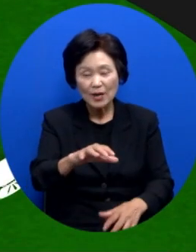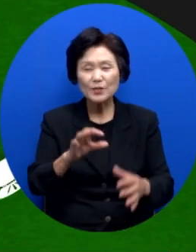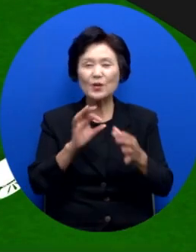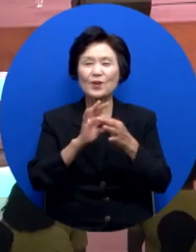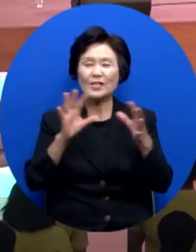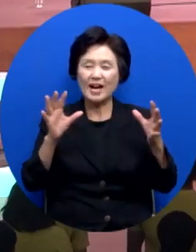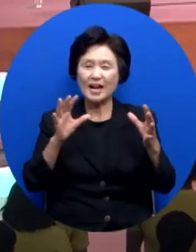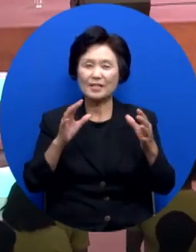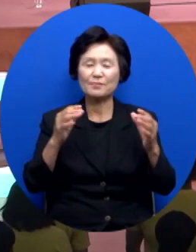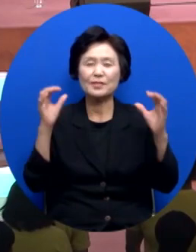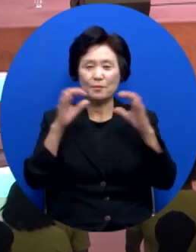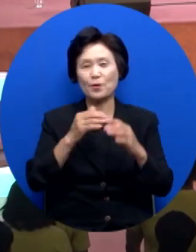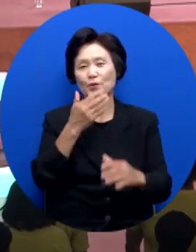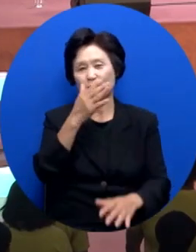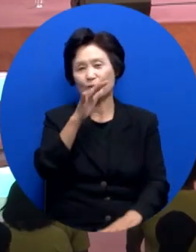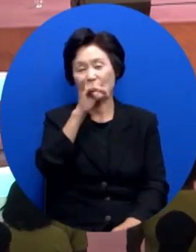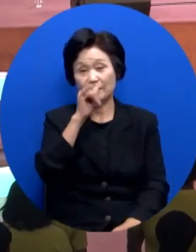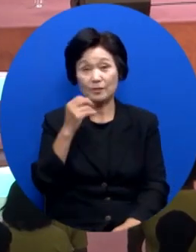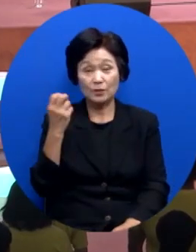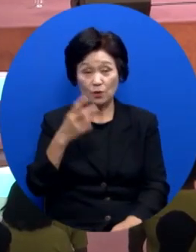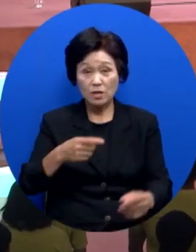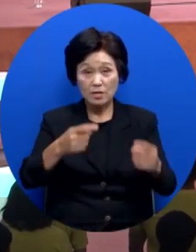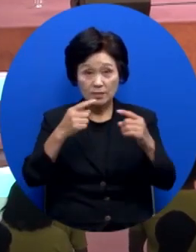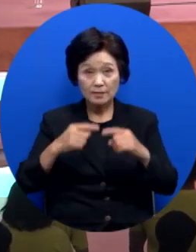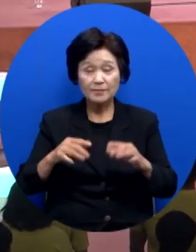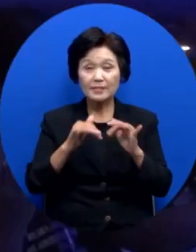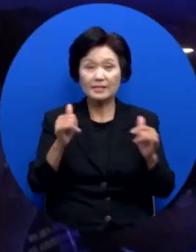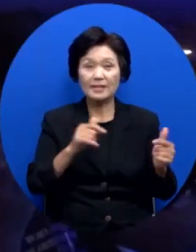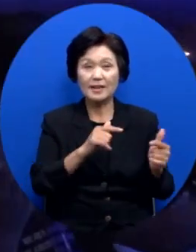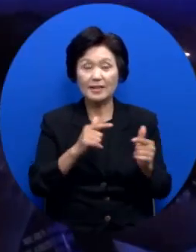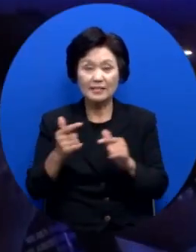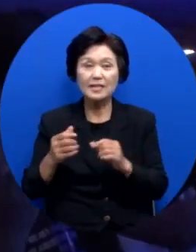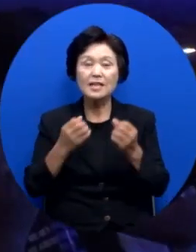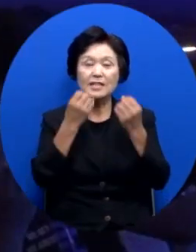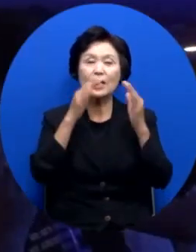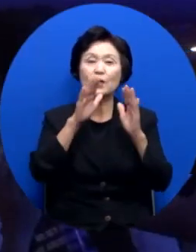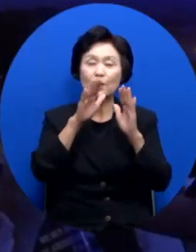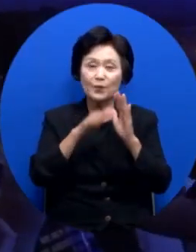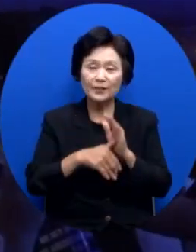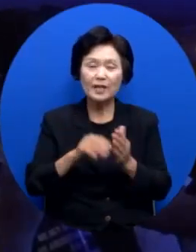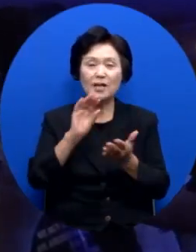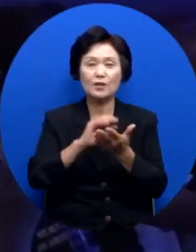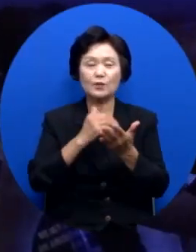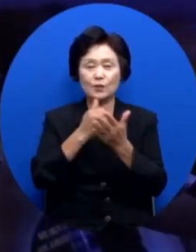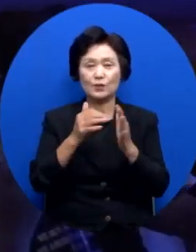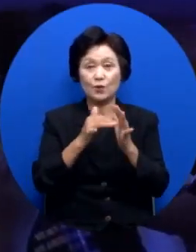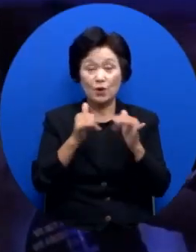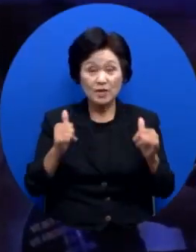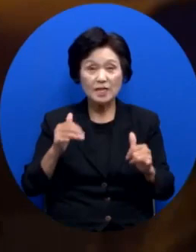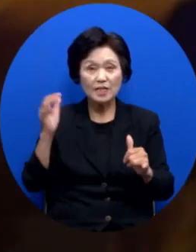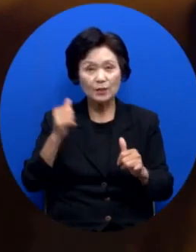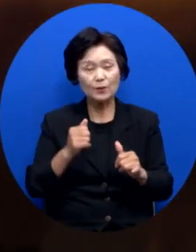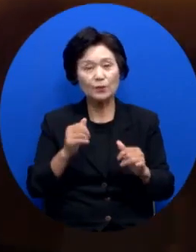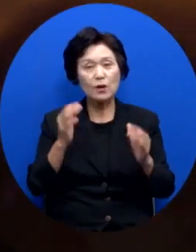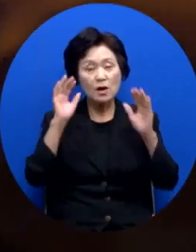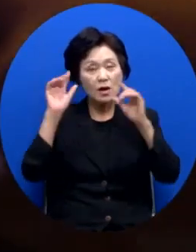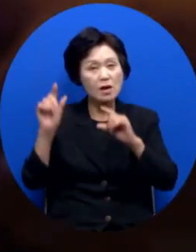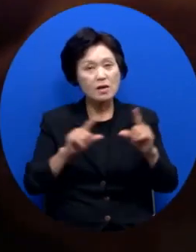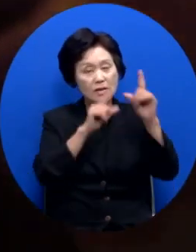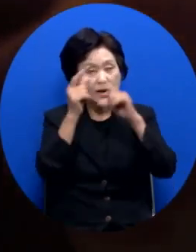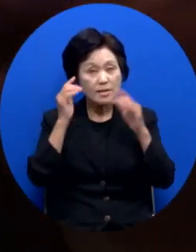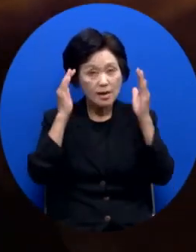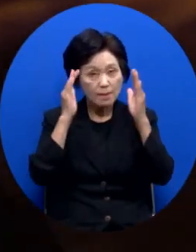있습니다. 또한 참석자들이 뉴노멀 시대의 그리스도인으로서 삶의 방향을